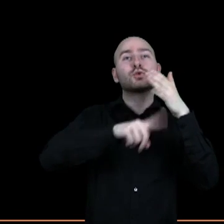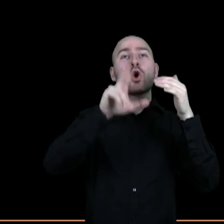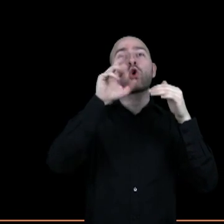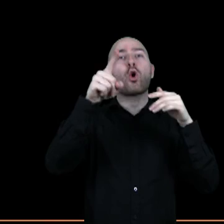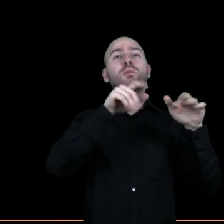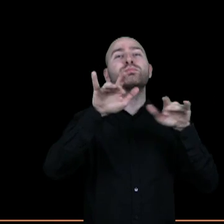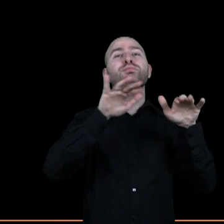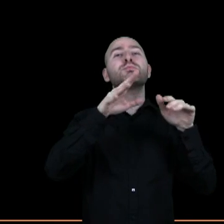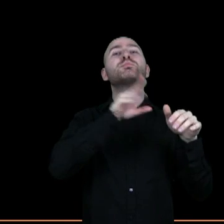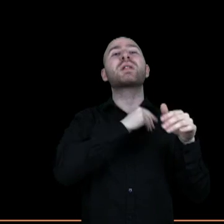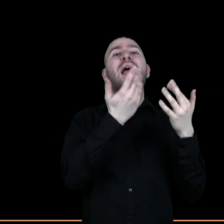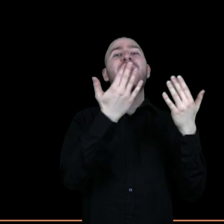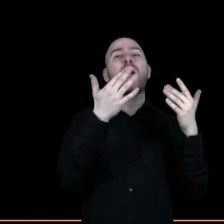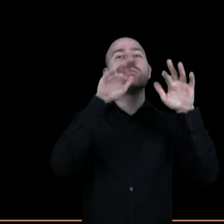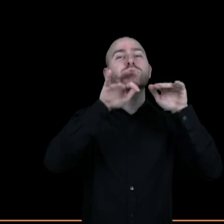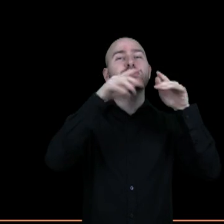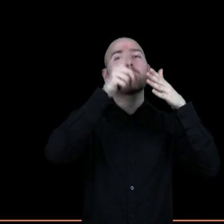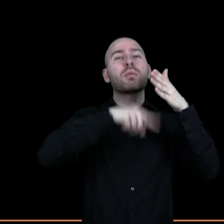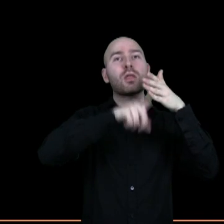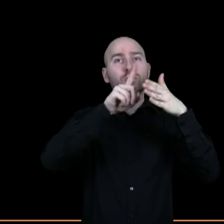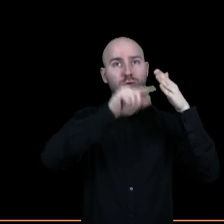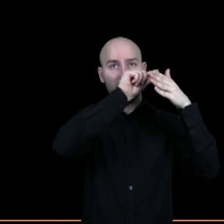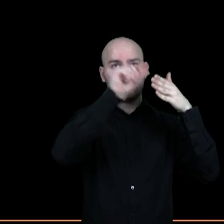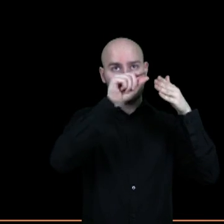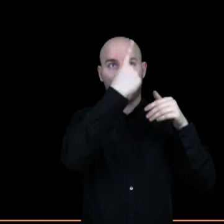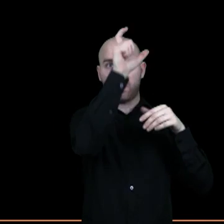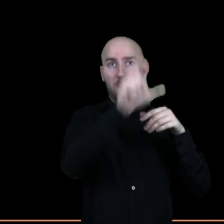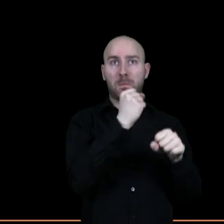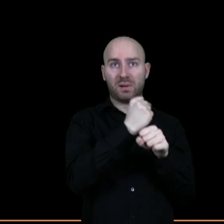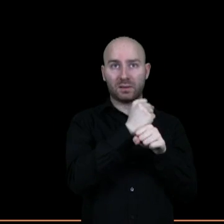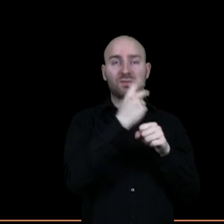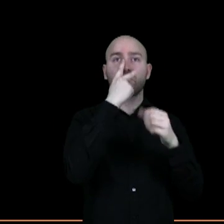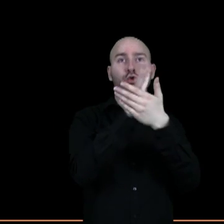miesięcznie. Przez łączną liczbę linijek kodu miesięcznie.